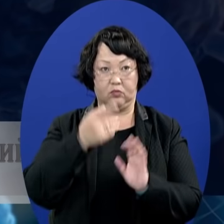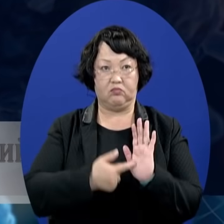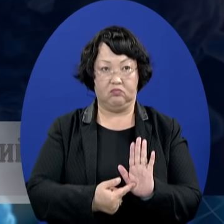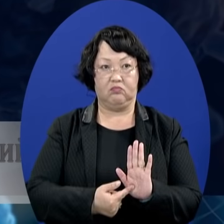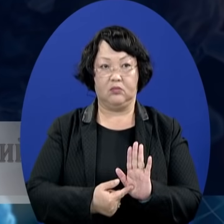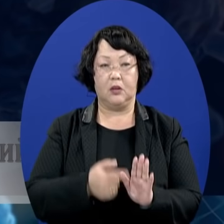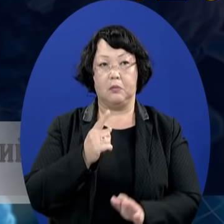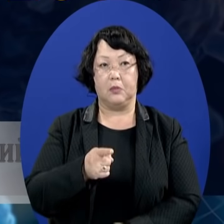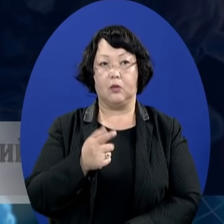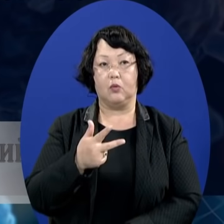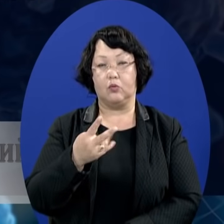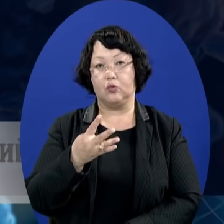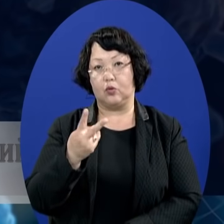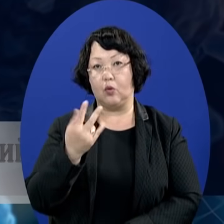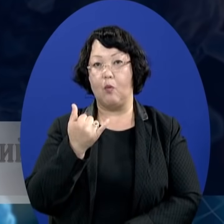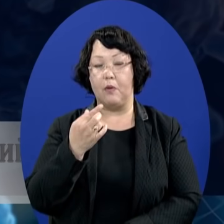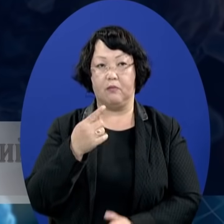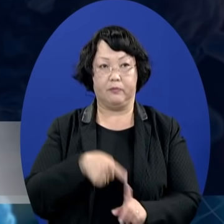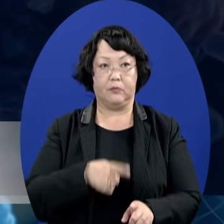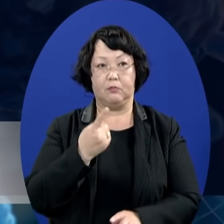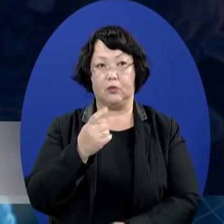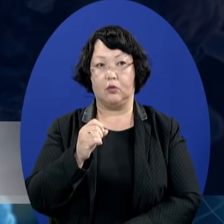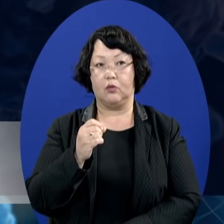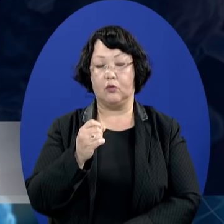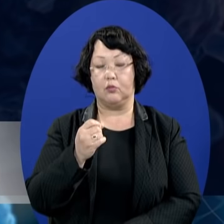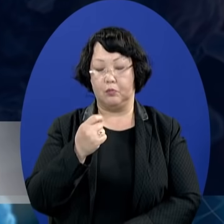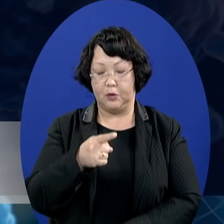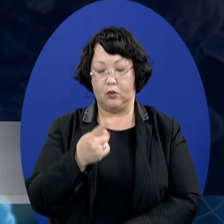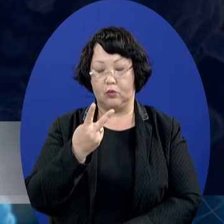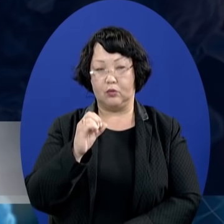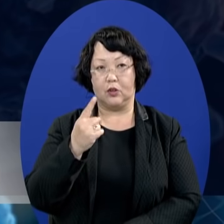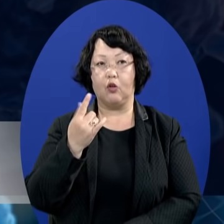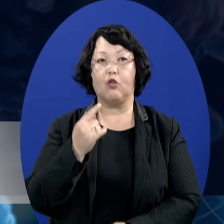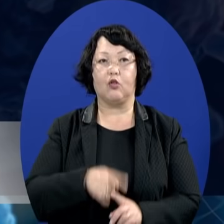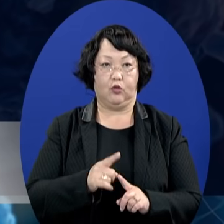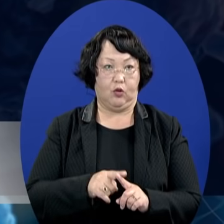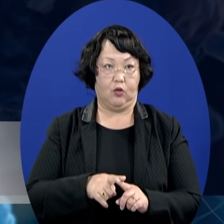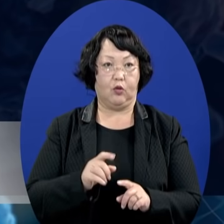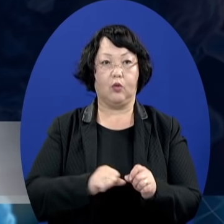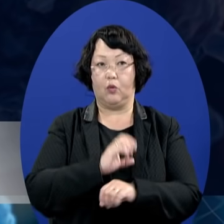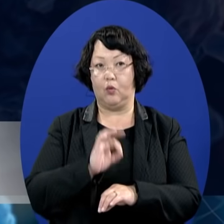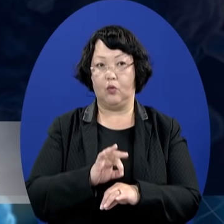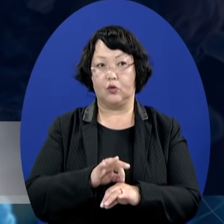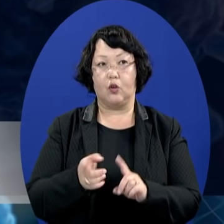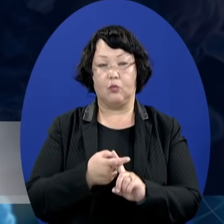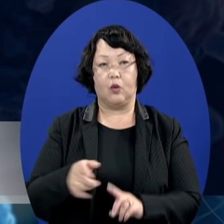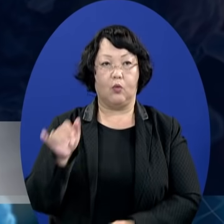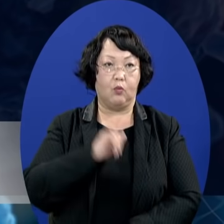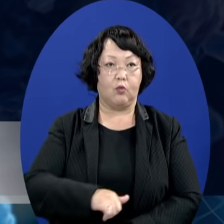халдваруудаас 1342 нь нийслэл хотод, 1201 нь орон нутгад бүртгэгдсэн. Одоогоор коронавирусын халдварын улмаас улсын